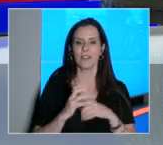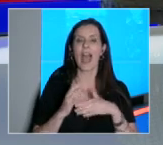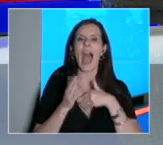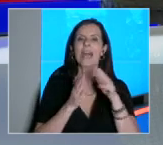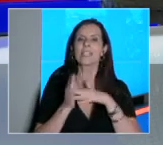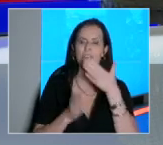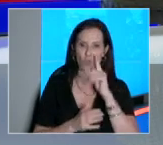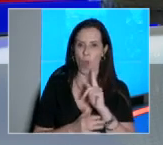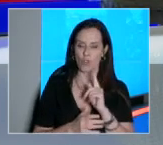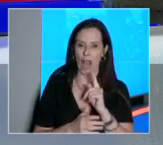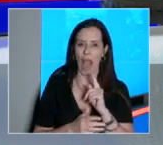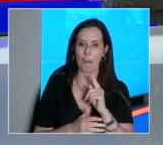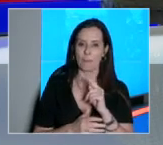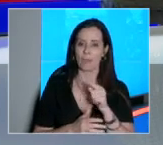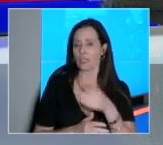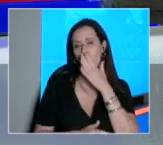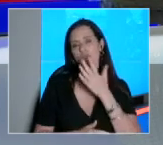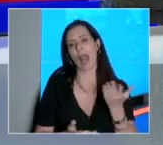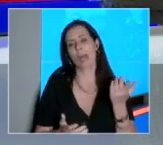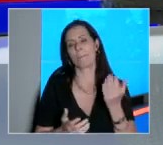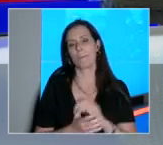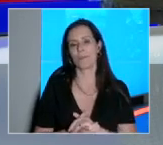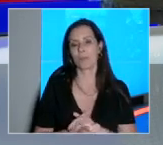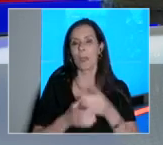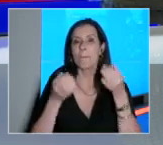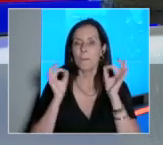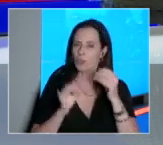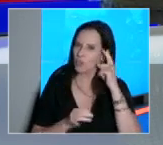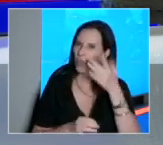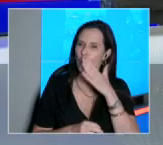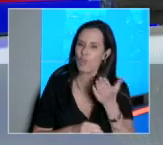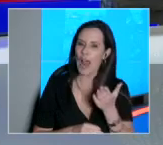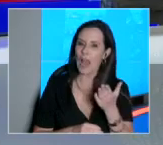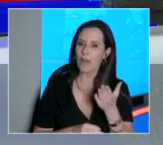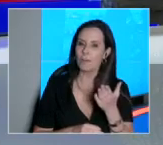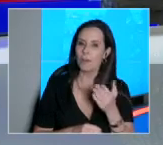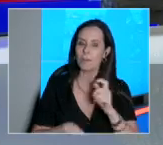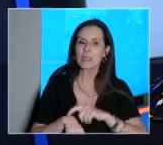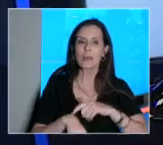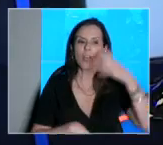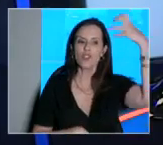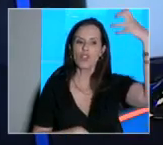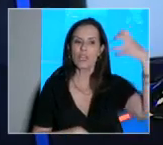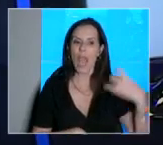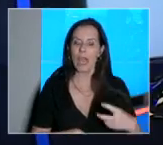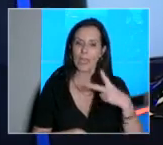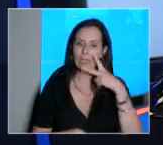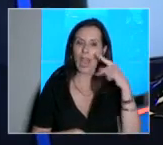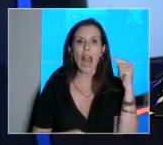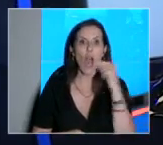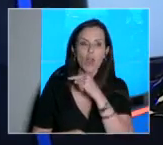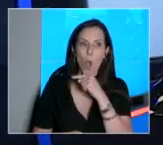הצבע של ירושלים, הוא ירושלמי. בייחוד, תחשוב על ירושלים בזמן שקיעה. כן, קיבלתי. תסתכל על